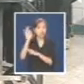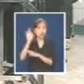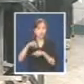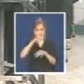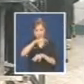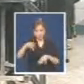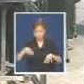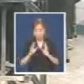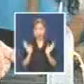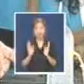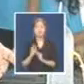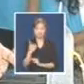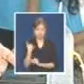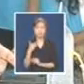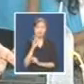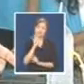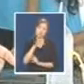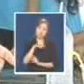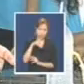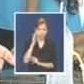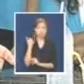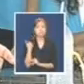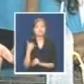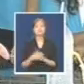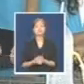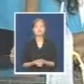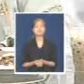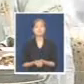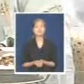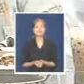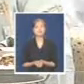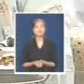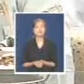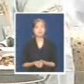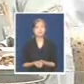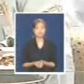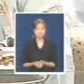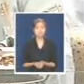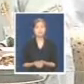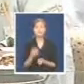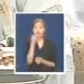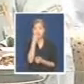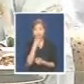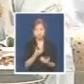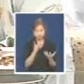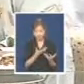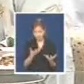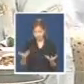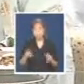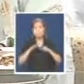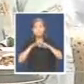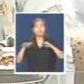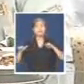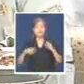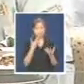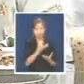มากกว่านั้นคุณเข้าไปเที่ยวอย่างเดียวเท่านั้นกรีดทั้งหมด 20รายการนะที่ไปหนูเป็นอาหารอย่างนี้นี่ไม่รู้ว่าสถานะ